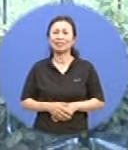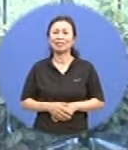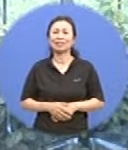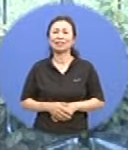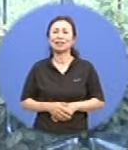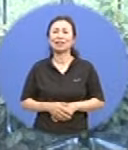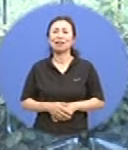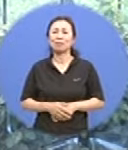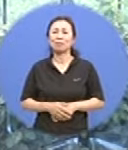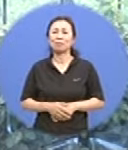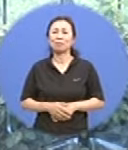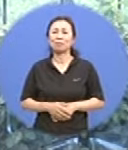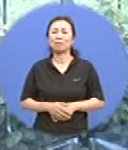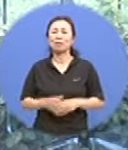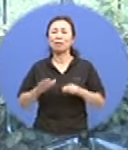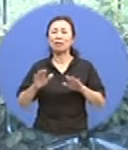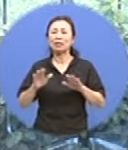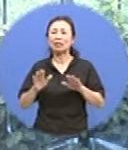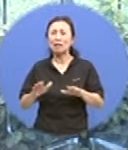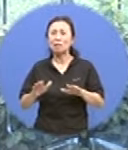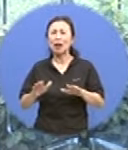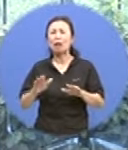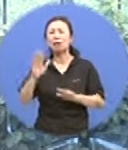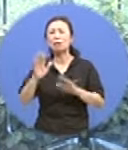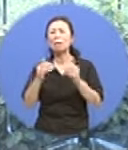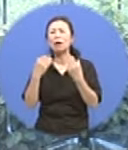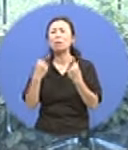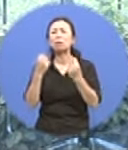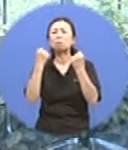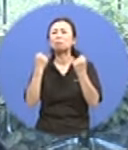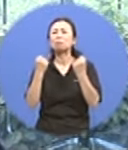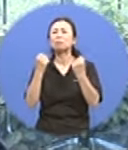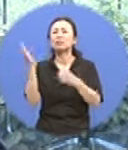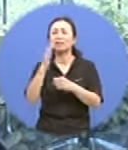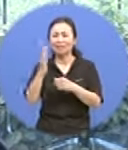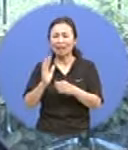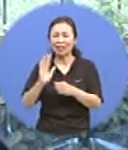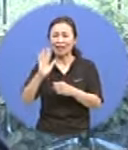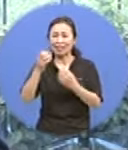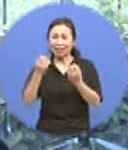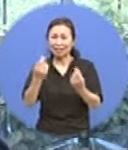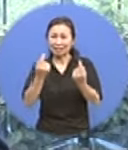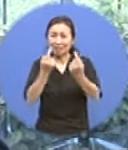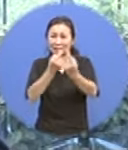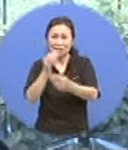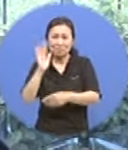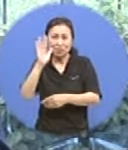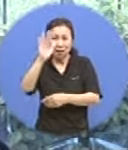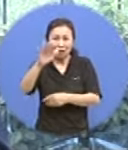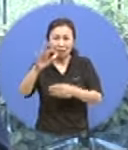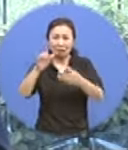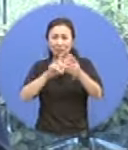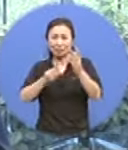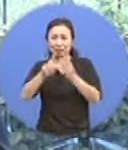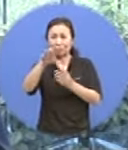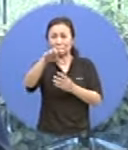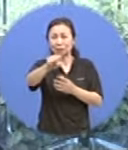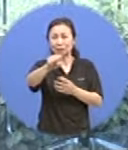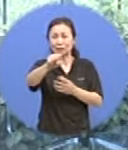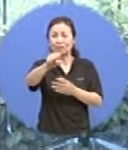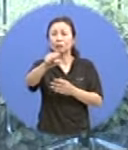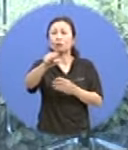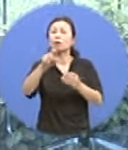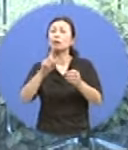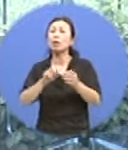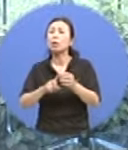けど、はい、大きな変化ありますから、現状にとどまっちゃいかんということで、はい、やっぱり未来をいかに作るかということになると、はい、どうしても担い手は若